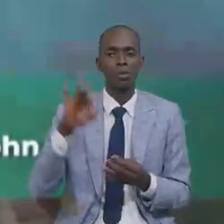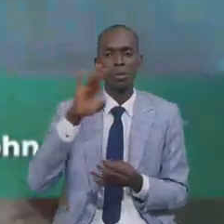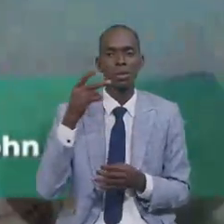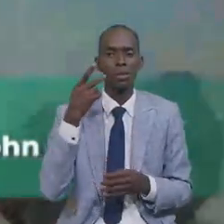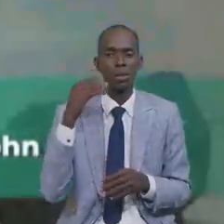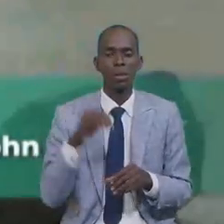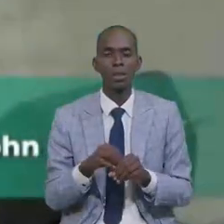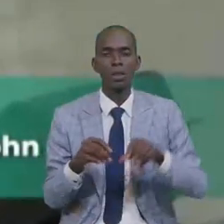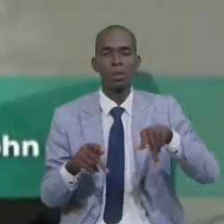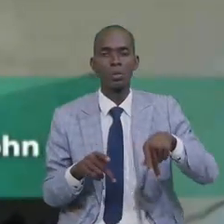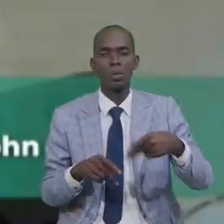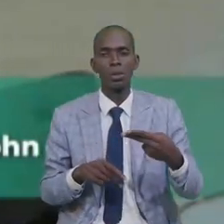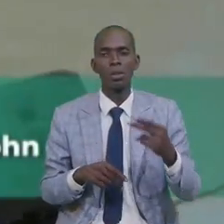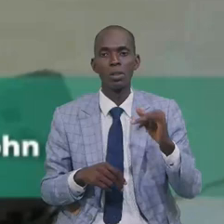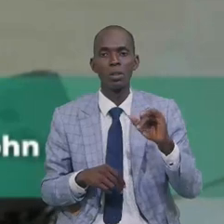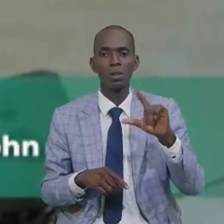esprit.